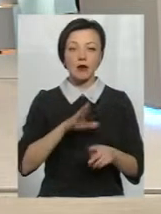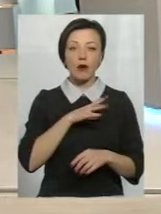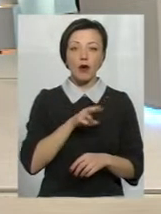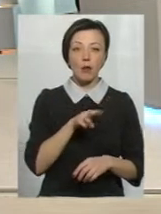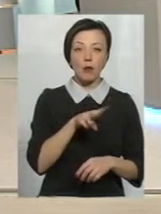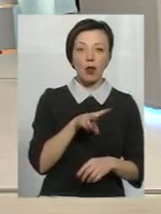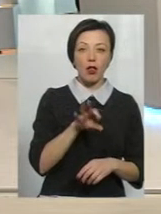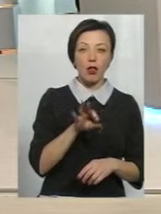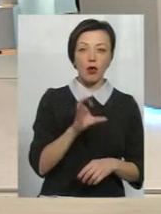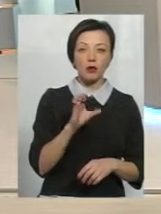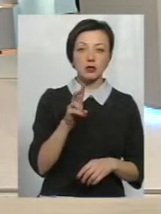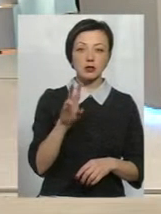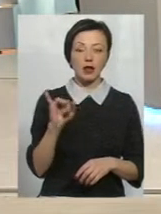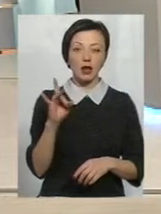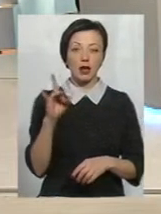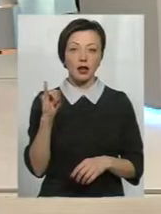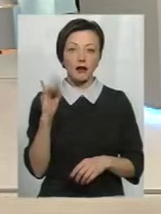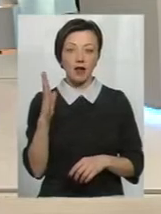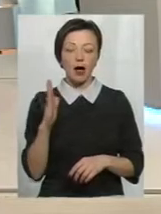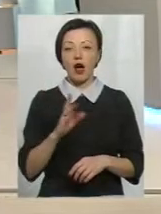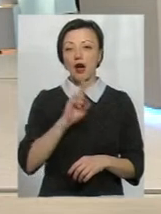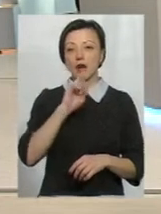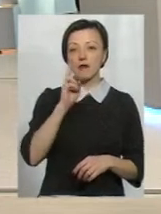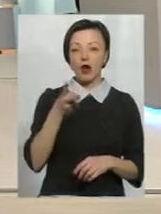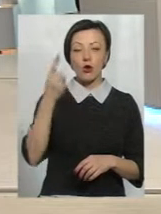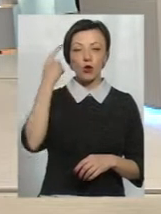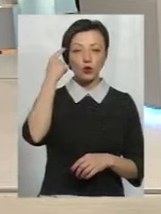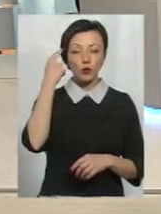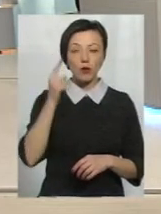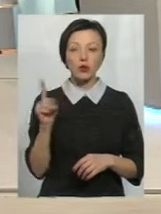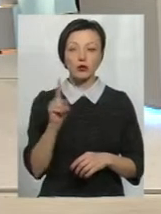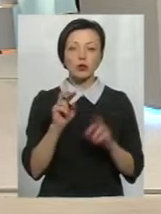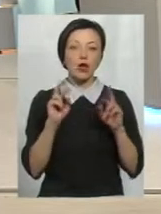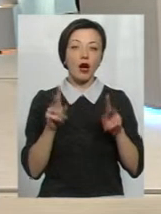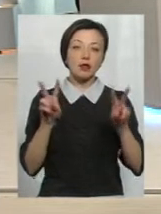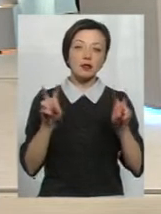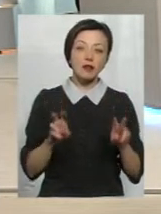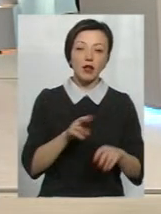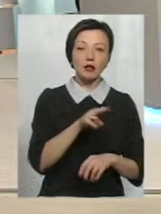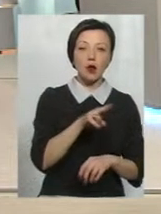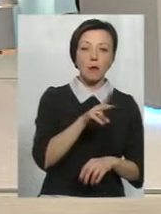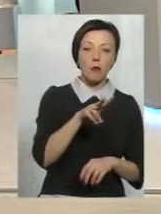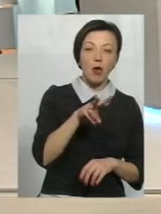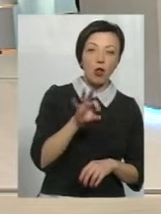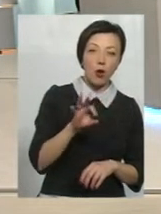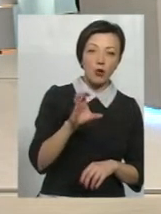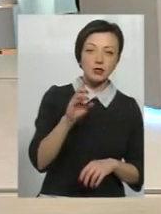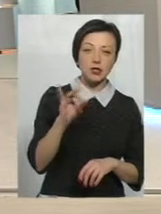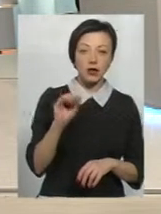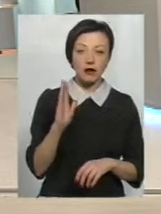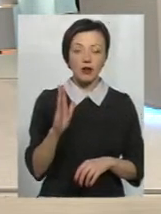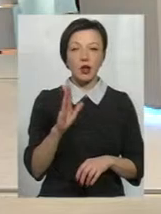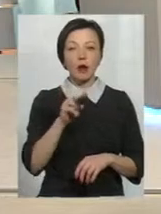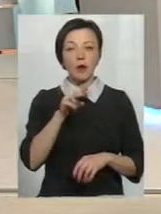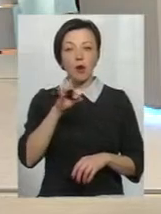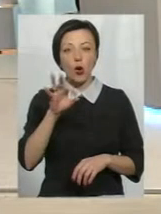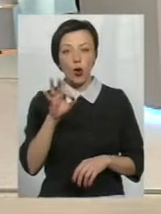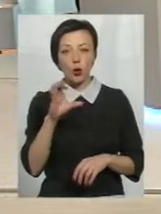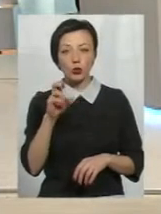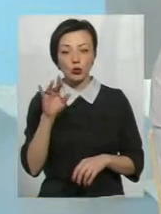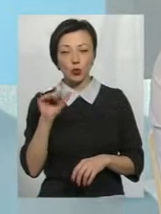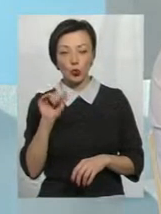Плоскірів. Потім 2 роки там вони думали, як його назвати, чи Плоскірів, чи Проскурів, бо там прийшла бумажка. І